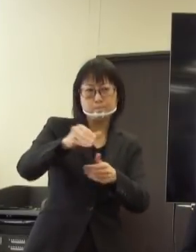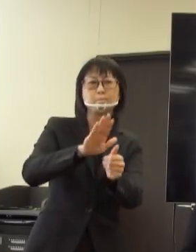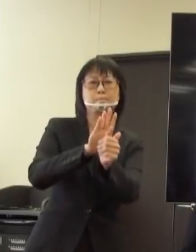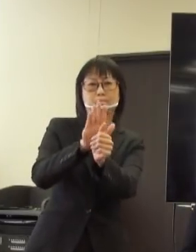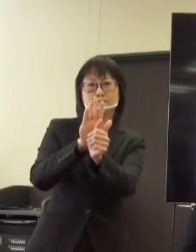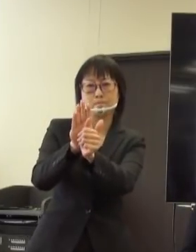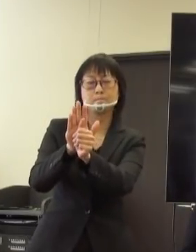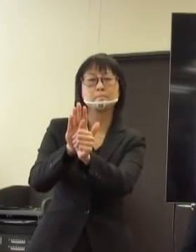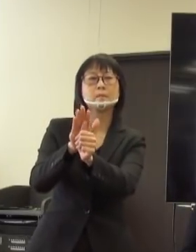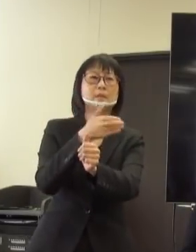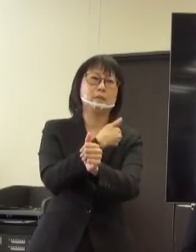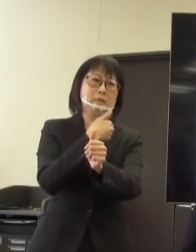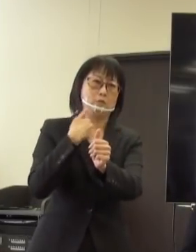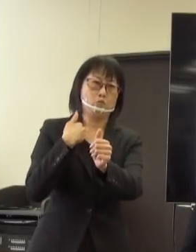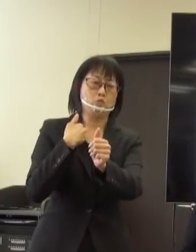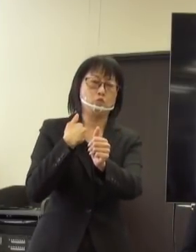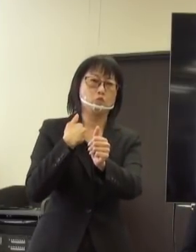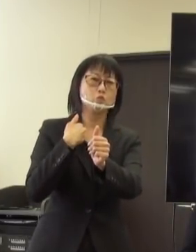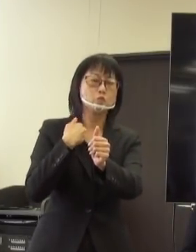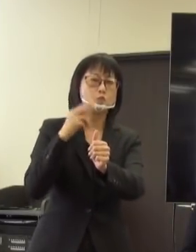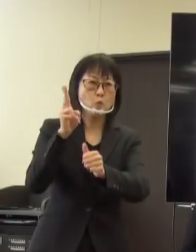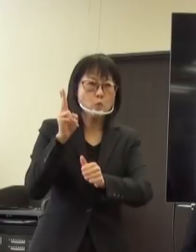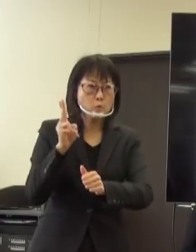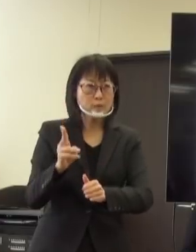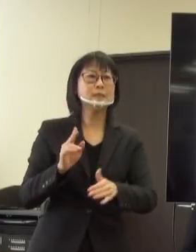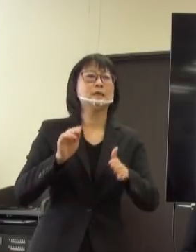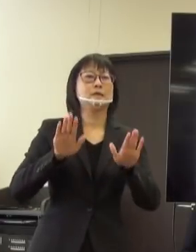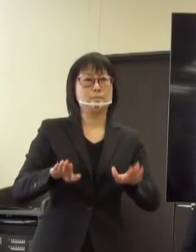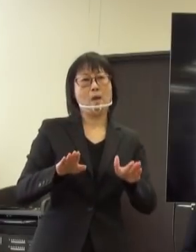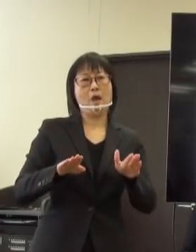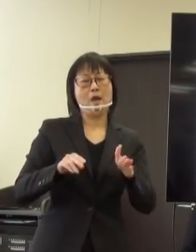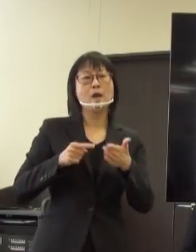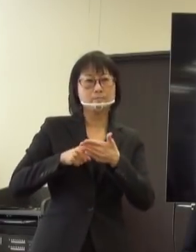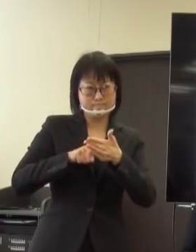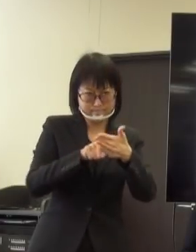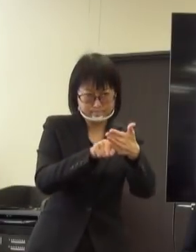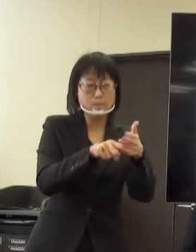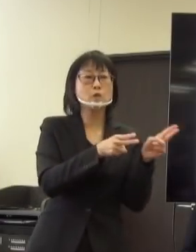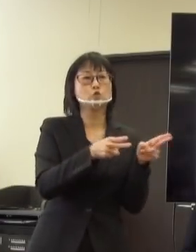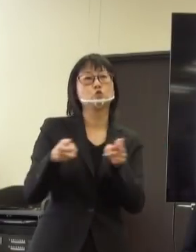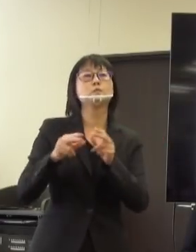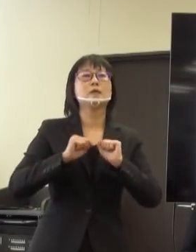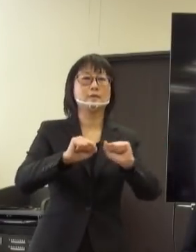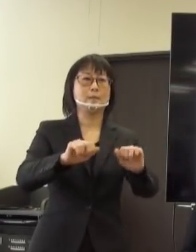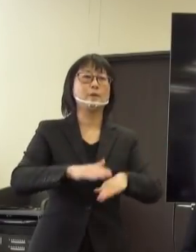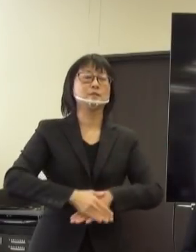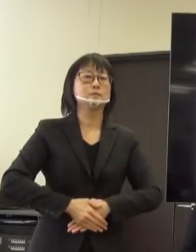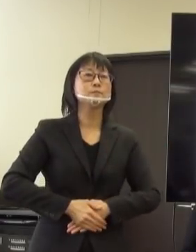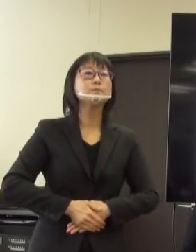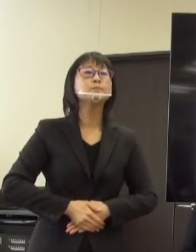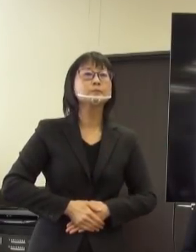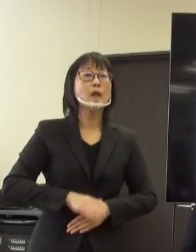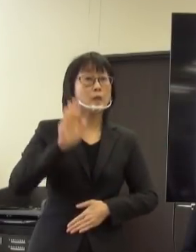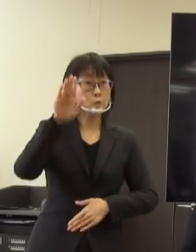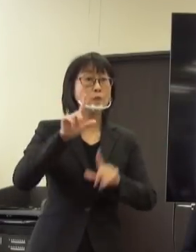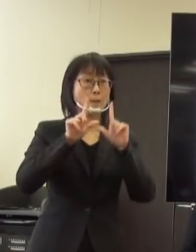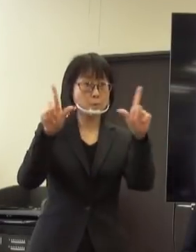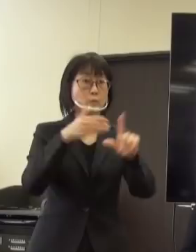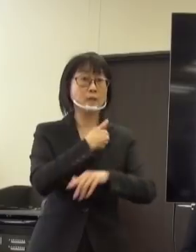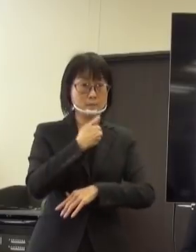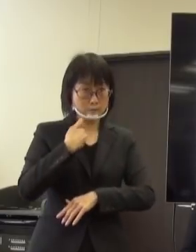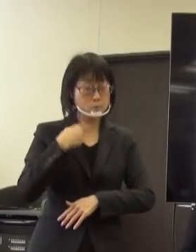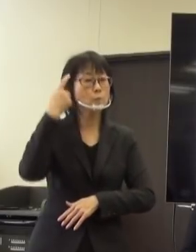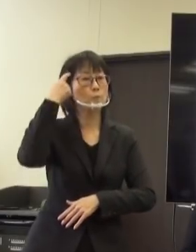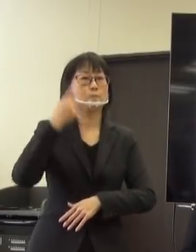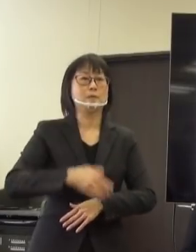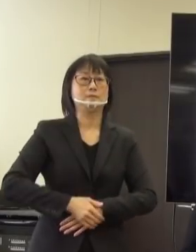に、お話しできるのではないかと思いますが、今現在その準備を進めているというところであります。福島市の対応、それ